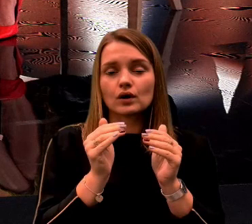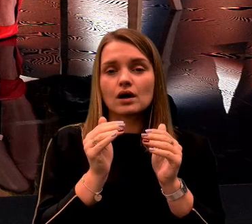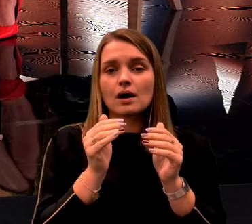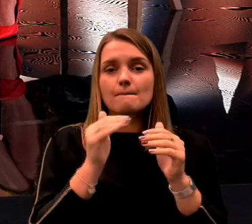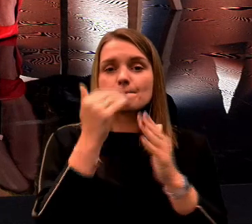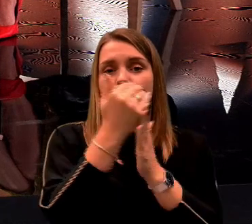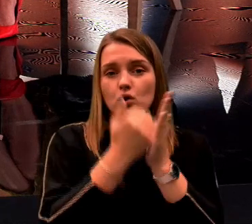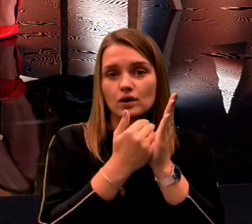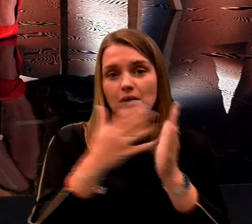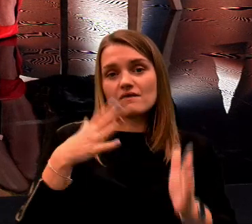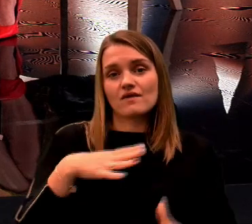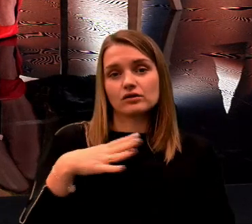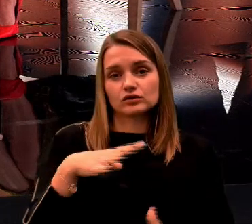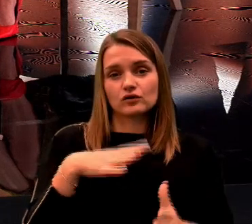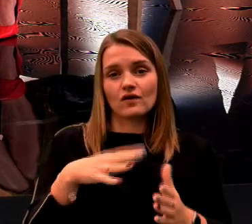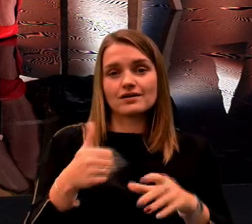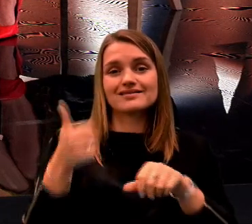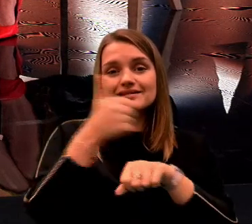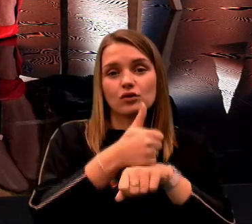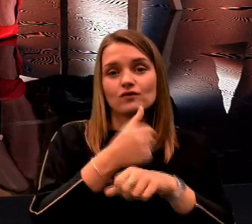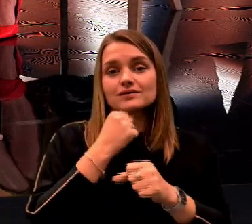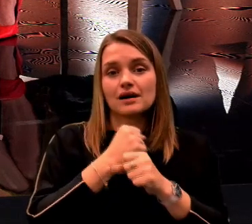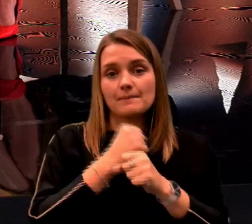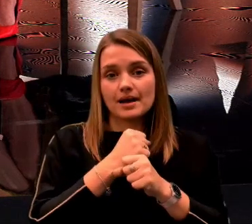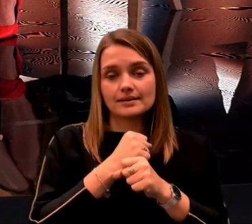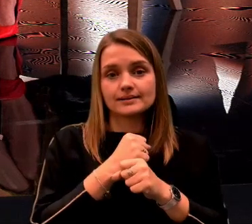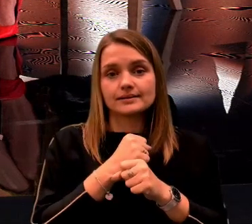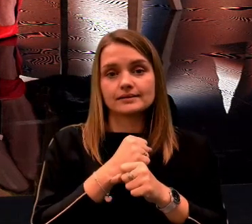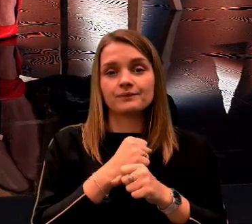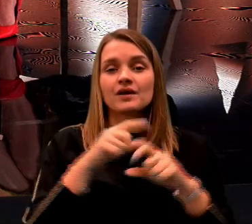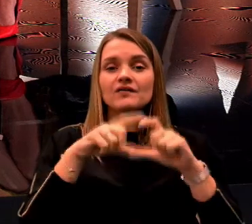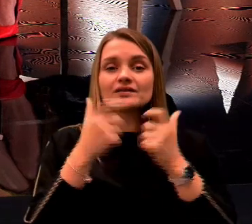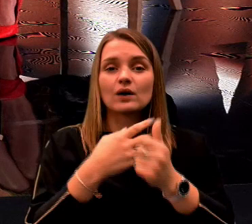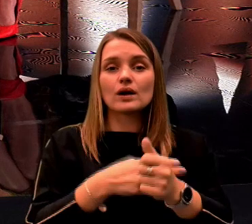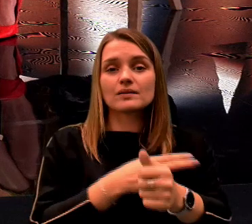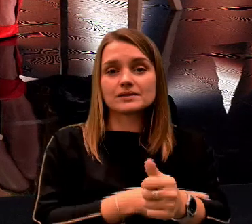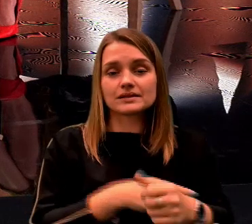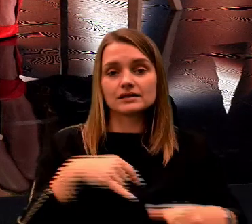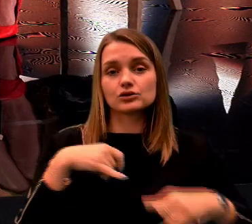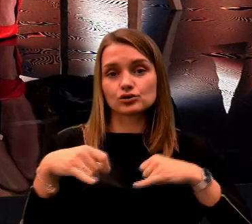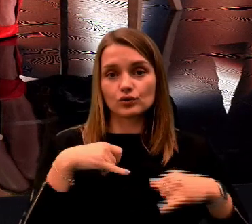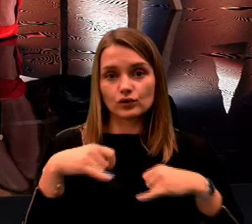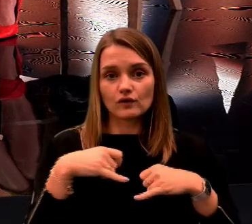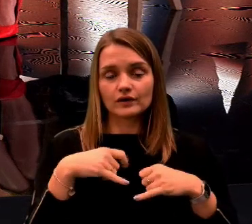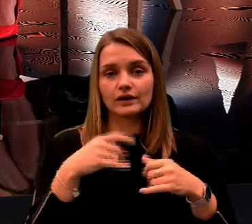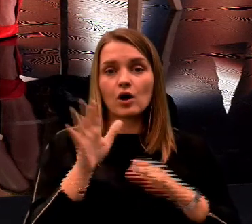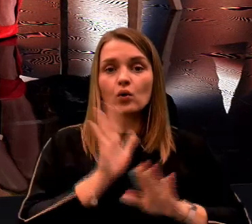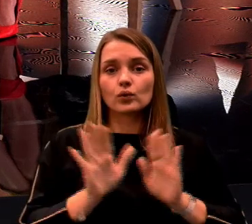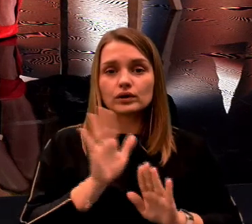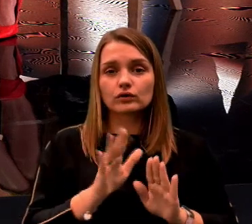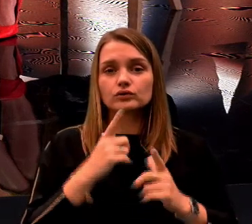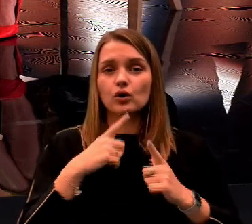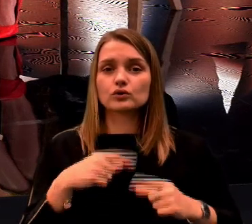program wartościowania stanowisk pracy w całej administracji rządowej celem uniknięcia sytuacji, że osoby,